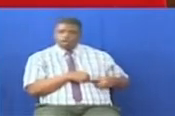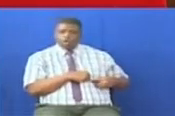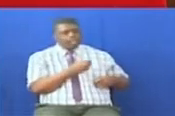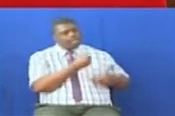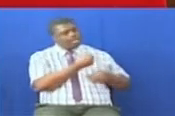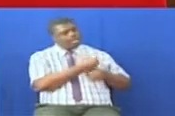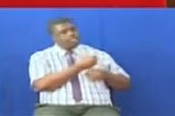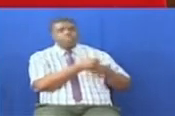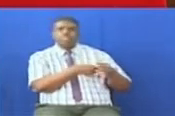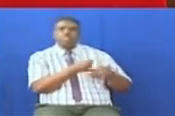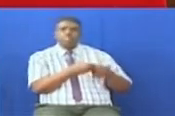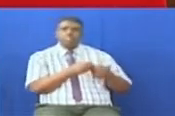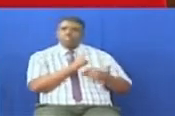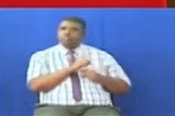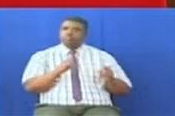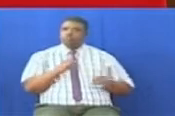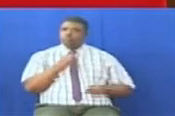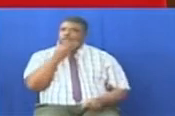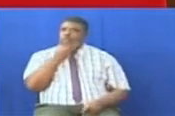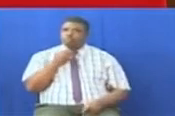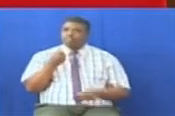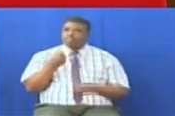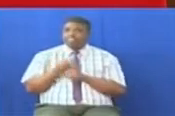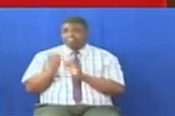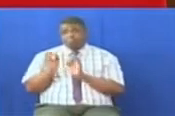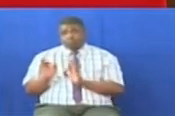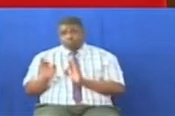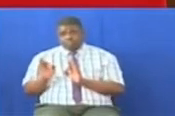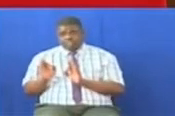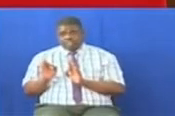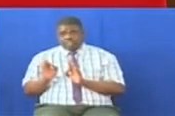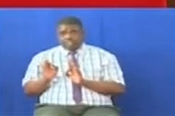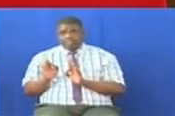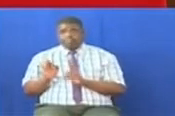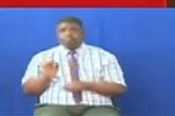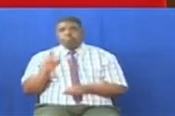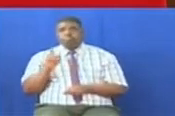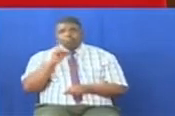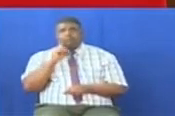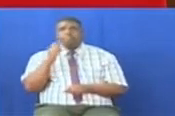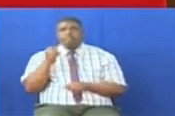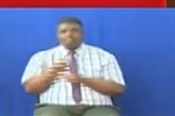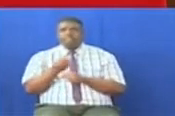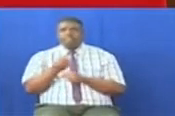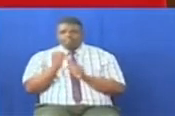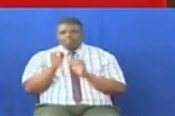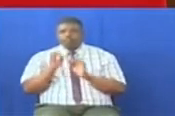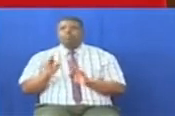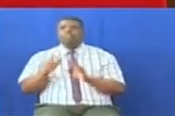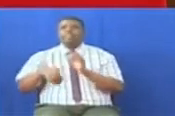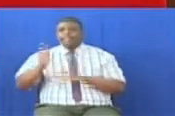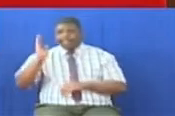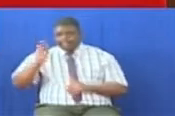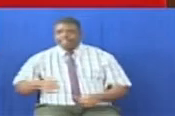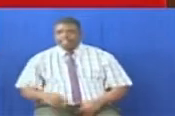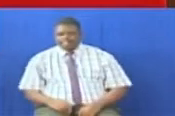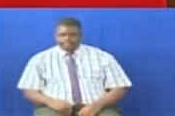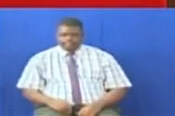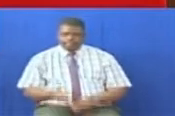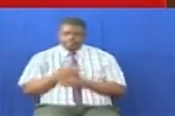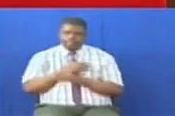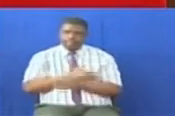kwamba wanaume hawajafanya vizuri, lakini wakina mama wamefanya vizuri zaidi. Mheshimiwa Naibu Spika, baada ya